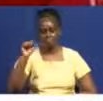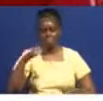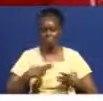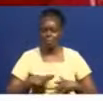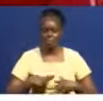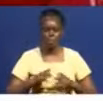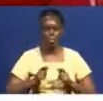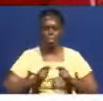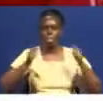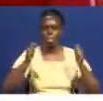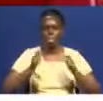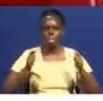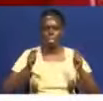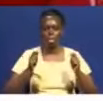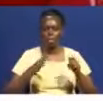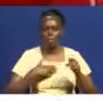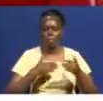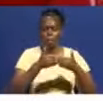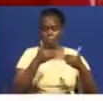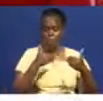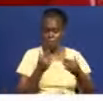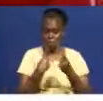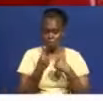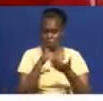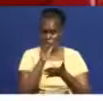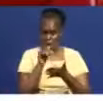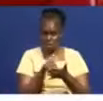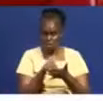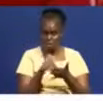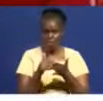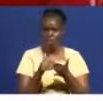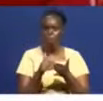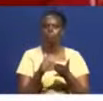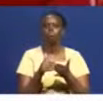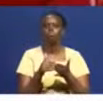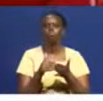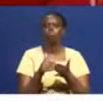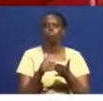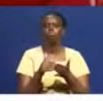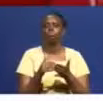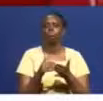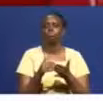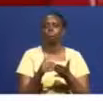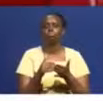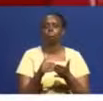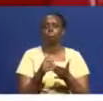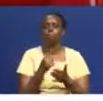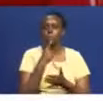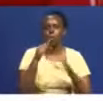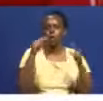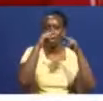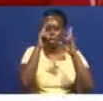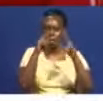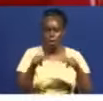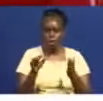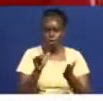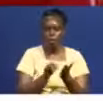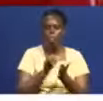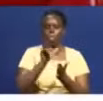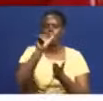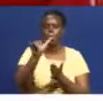Niliweza kuzungumza katika jumba hili, Bispika, kuhusu kufunguliwa kwa anga ya Moi International